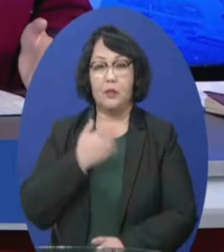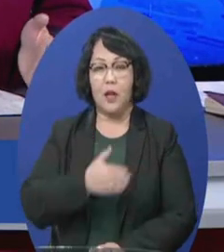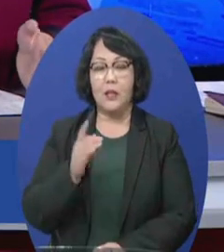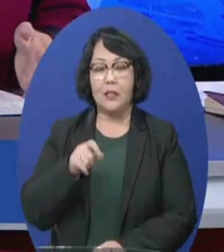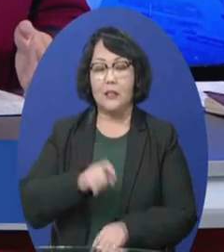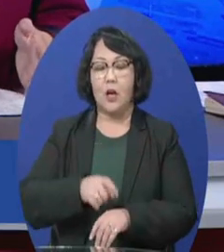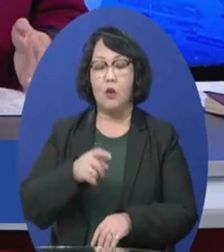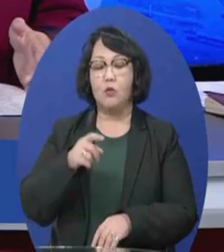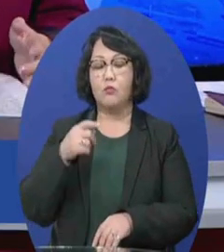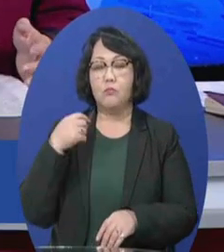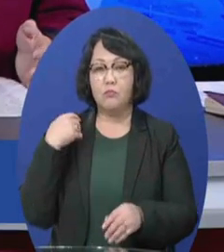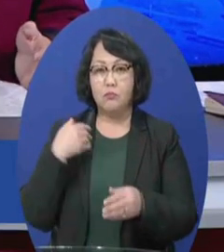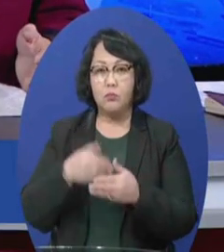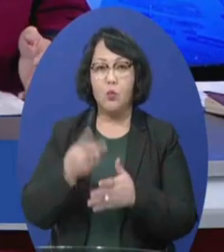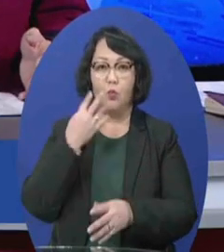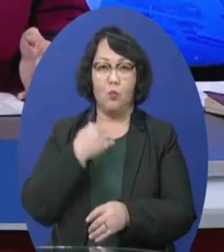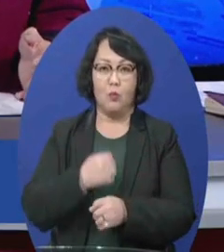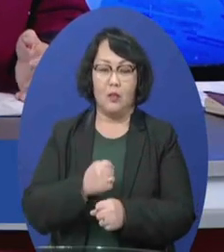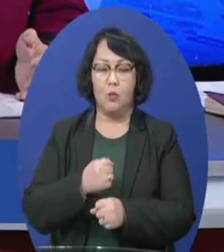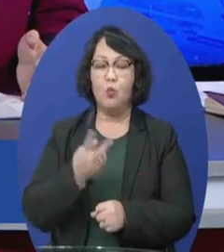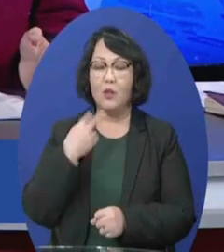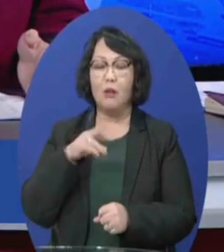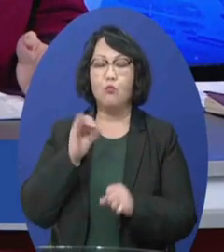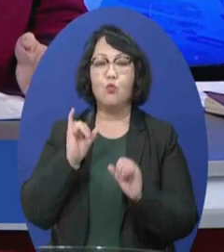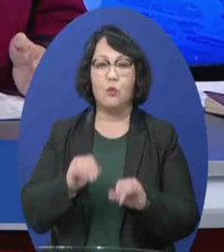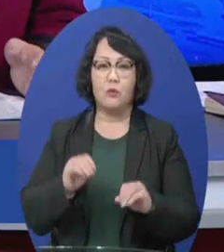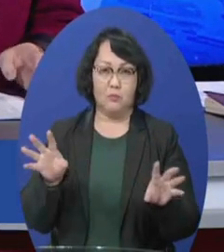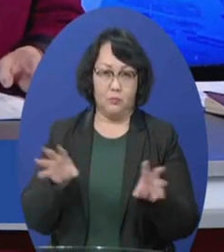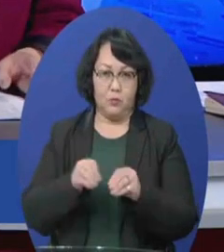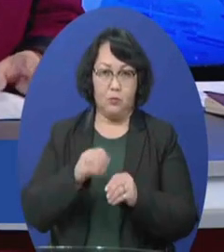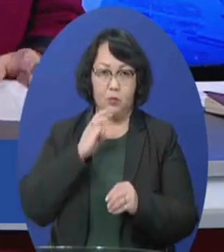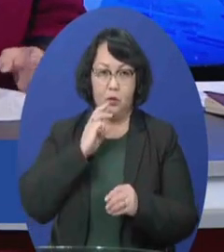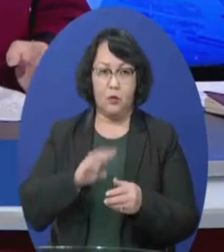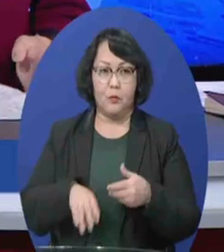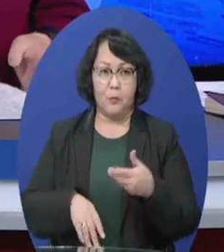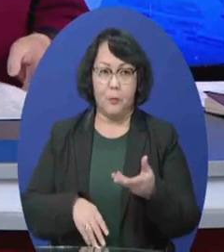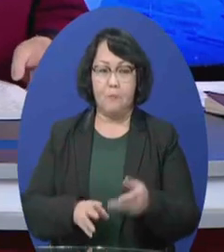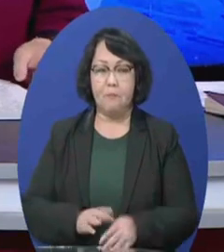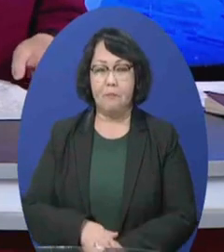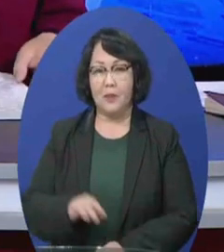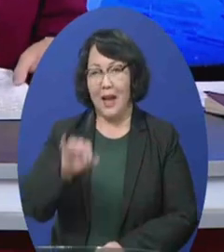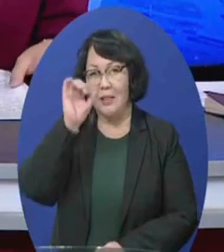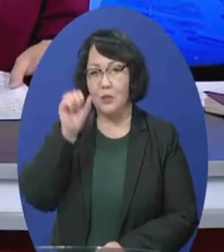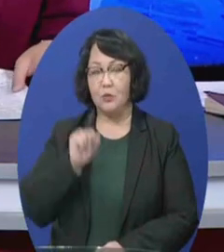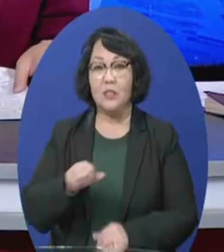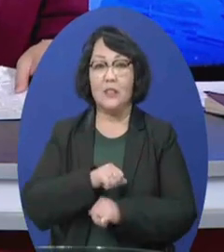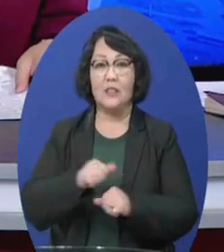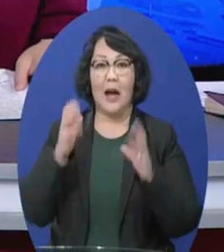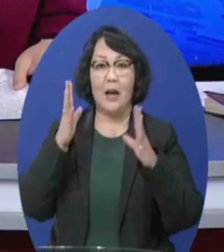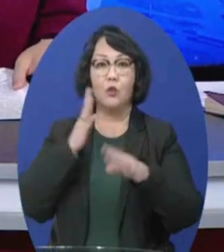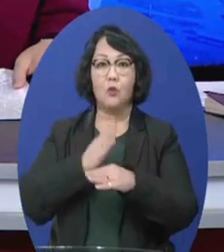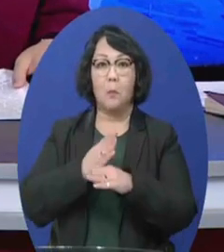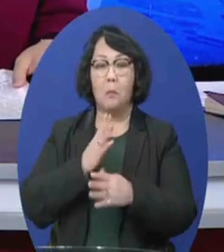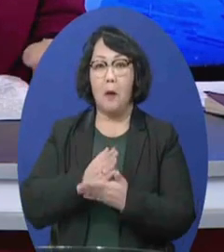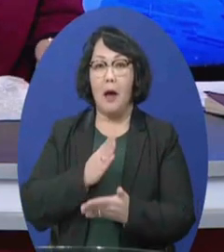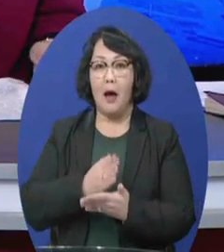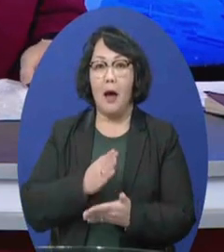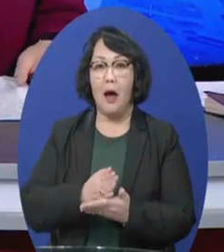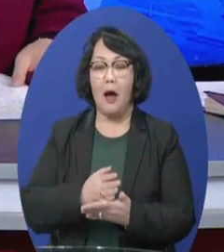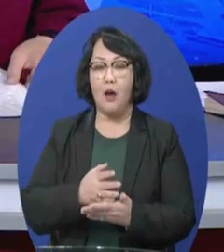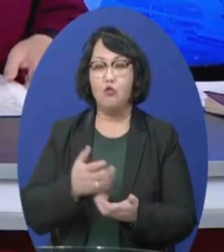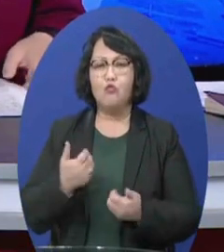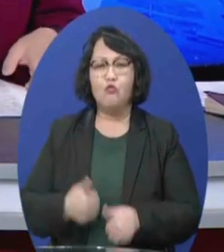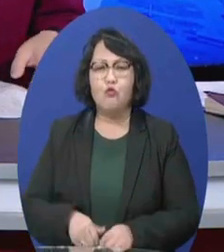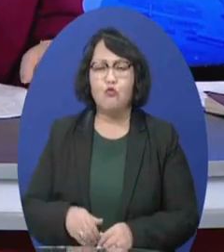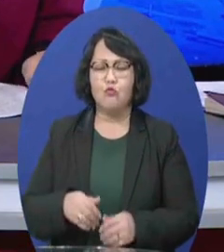энэ цаг мөчид хүртэл үргэлжлүүлсэн үйл явдал мэдээллийг таньлаа өргөх болно. Тэгэхээр өнөөдөр бол асуудлыг бол мэдээж олон нийтийн анхаарлыг төвд байсан. За амарчаад